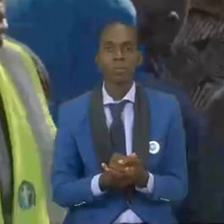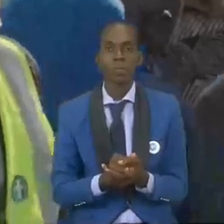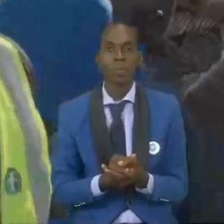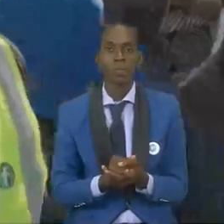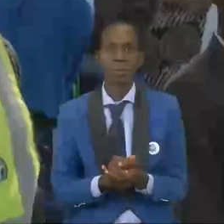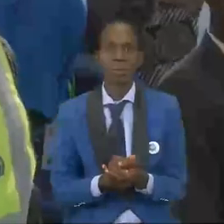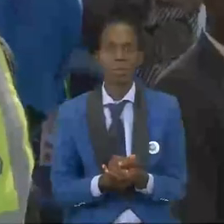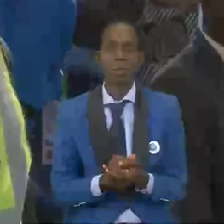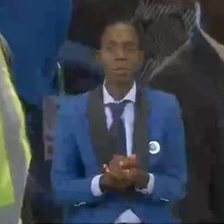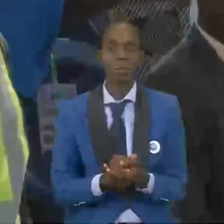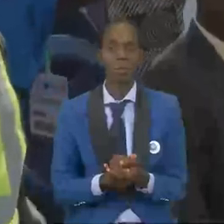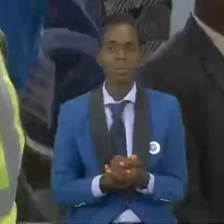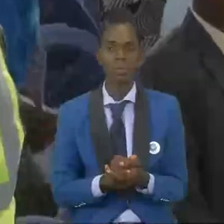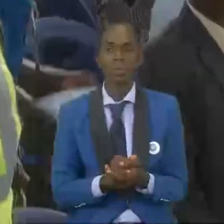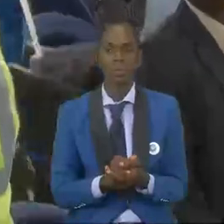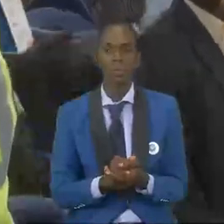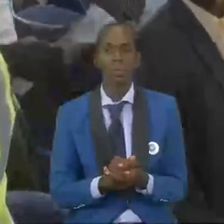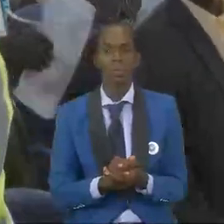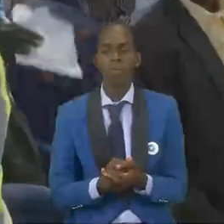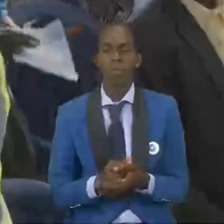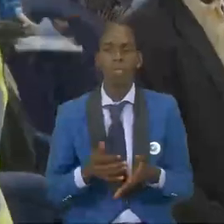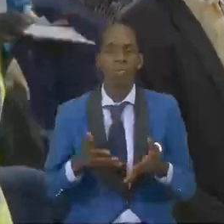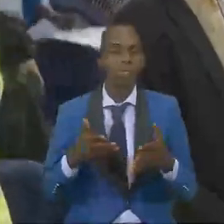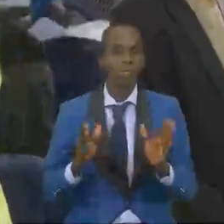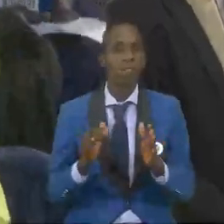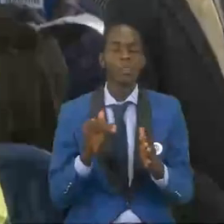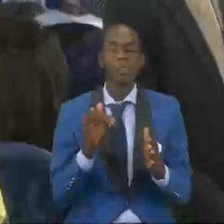qui vit sans avoir honte.